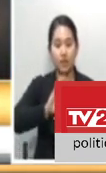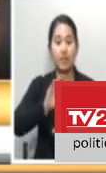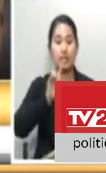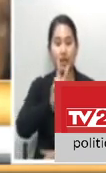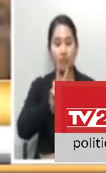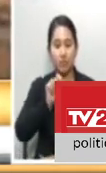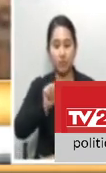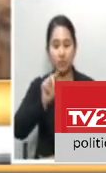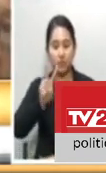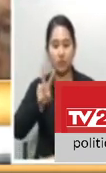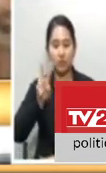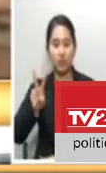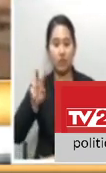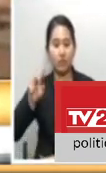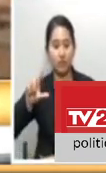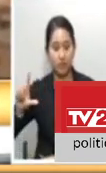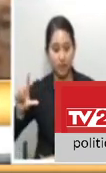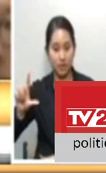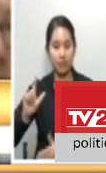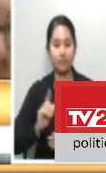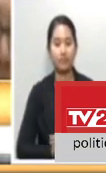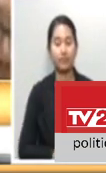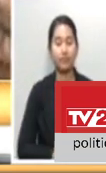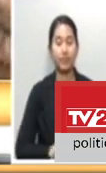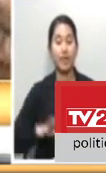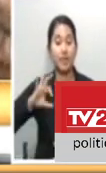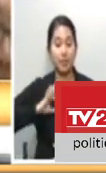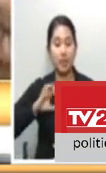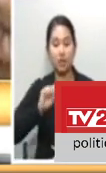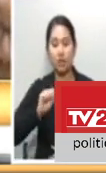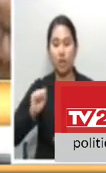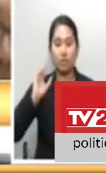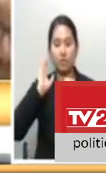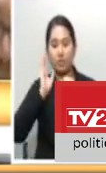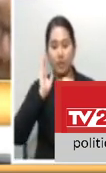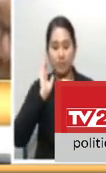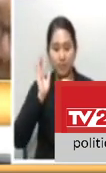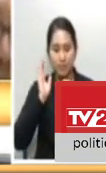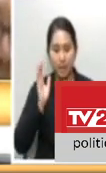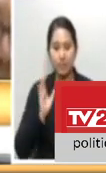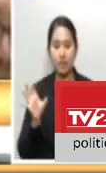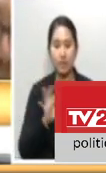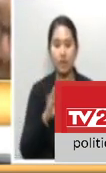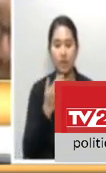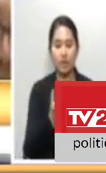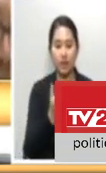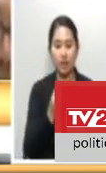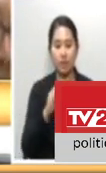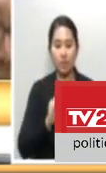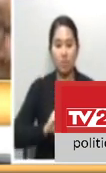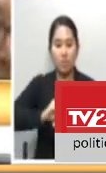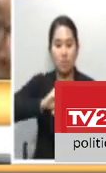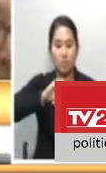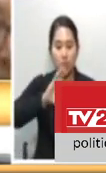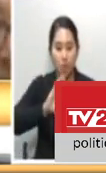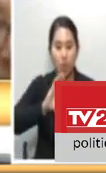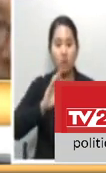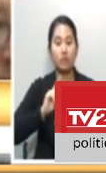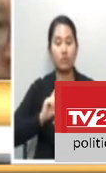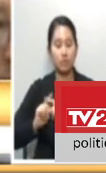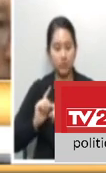าทซึ่งเพื่อนสมาชิกก็ได้อภิปรายมาหลายท่านซึ่งเป็นงบประมาณที่สูงกว่างบประมาณรายจ่าย